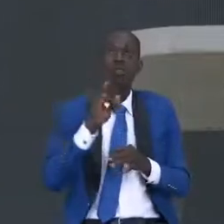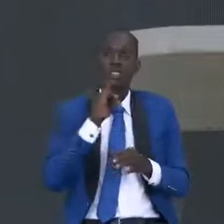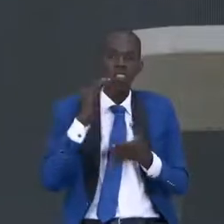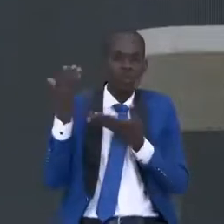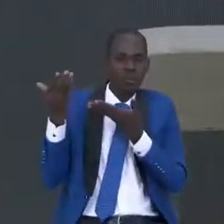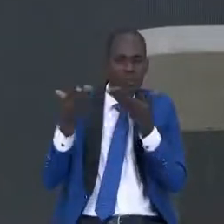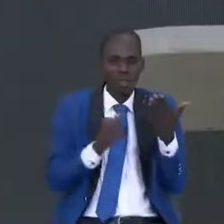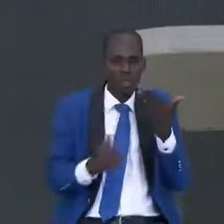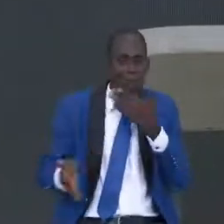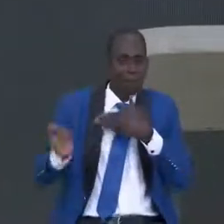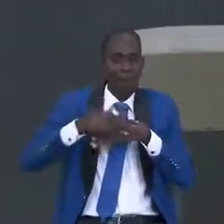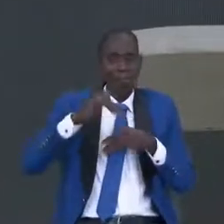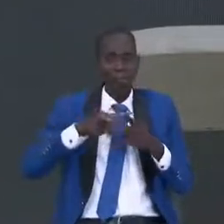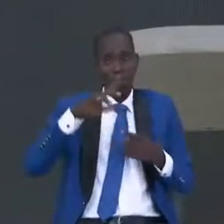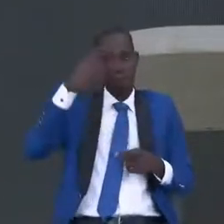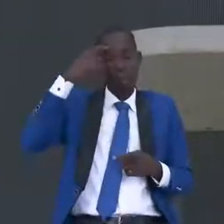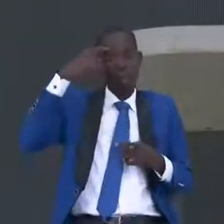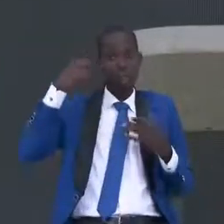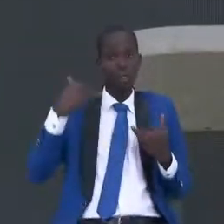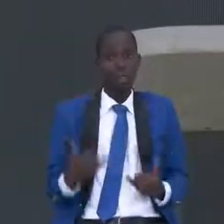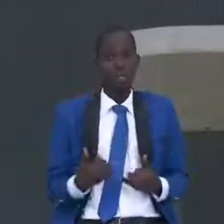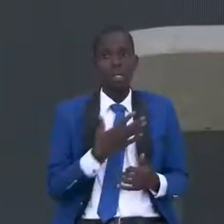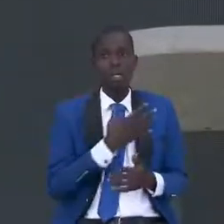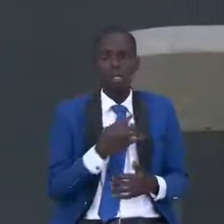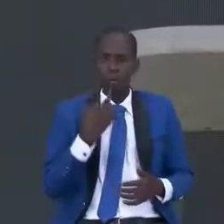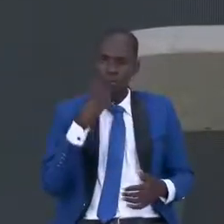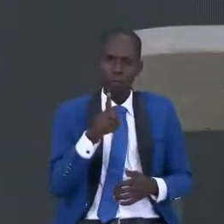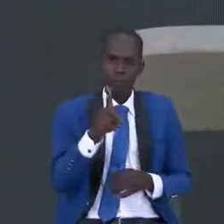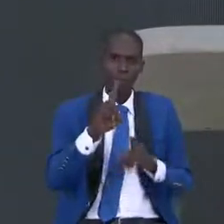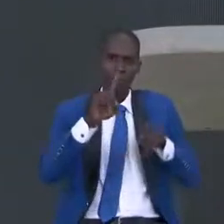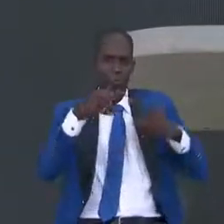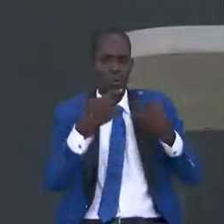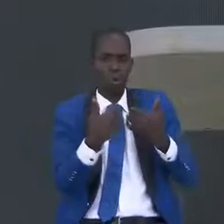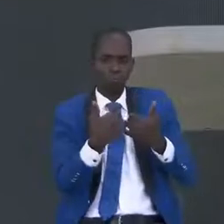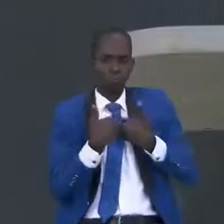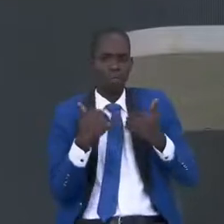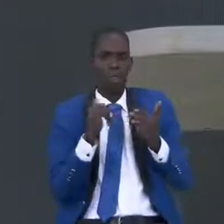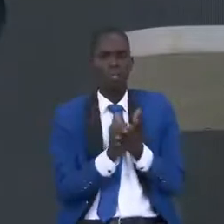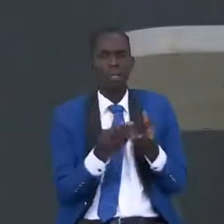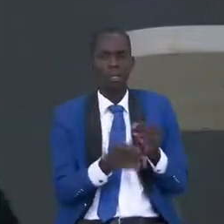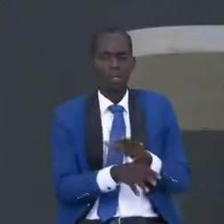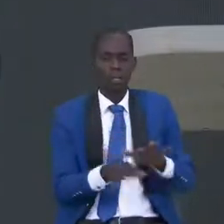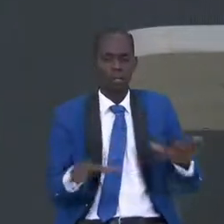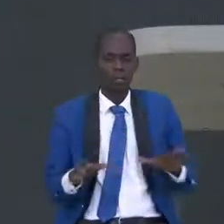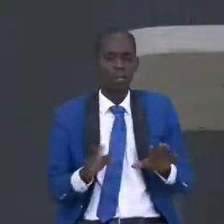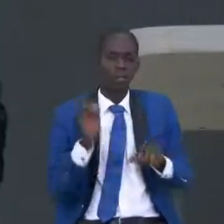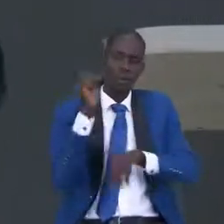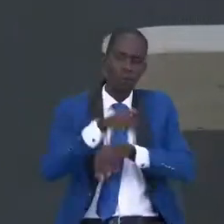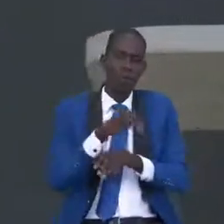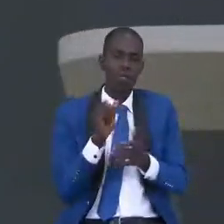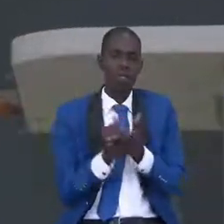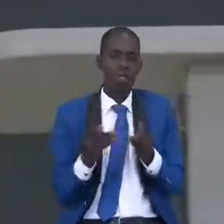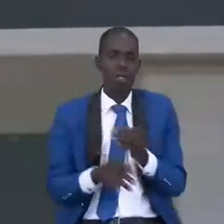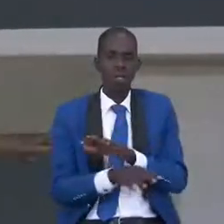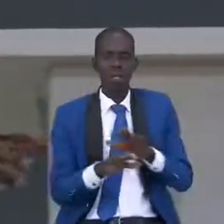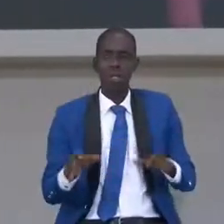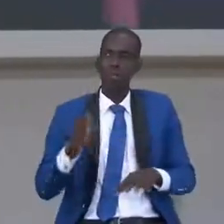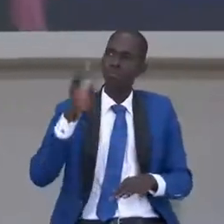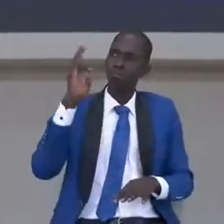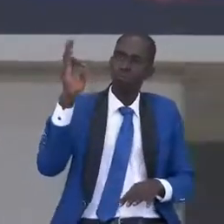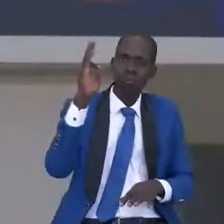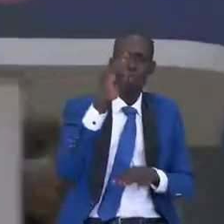ramène maintenant et il dit, possède la terre, il faut conquérir le pays, évangélise le pays et